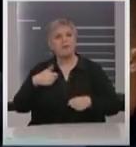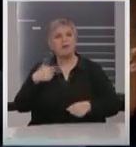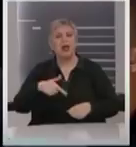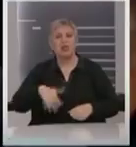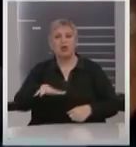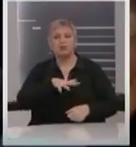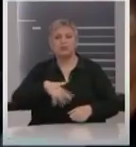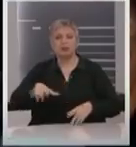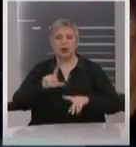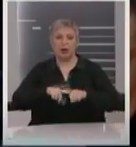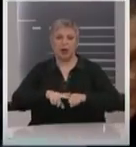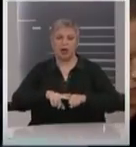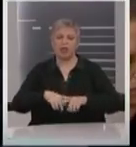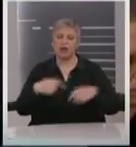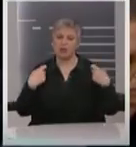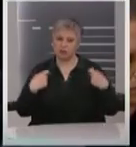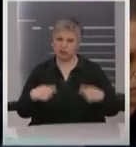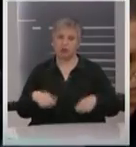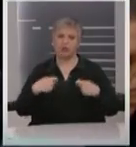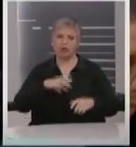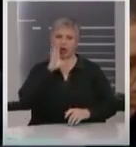αναφέρω δύο στοιχεία.